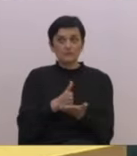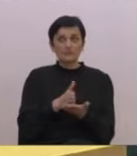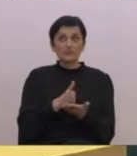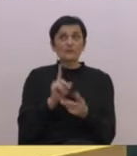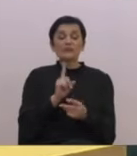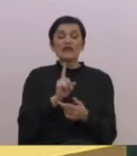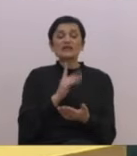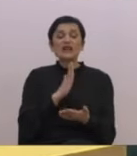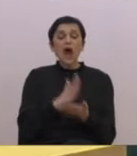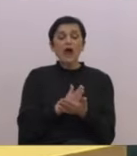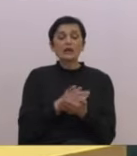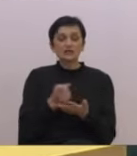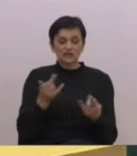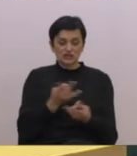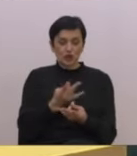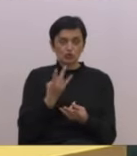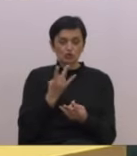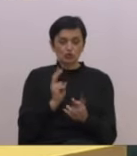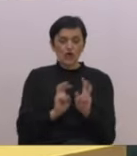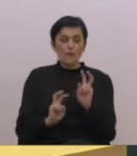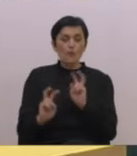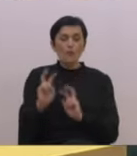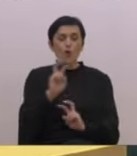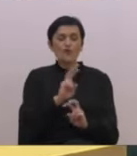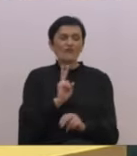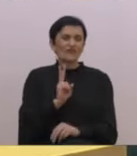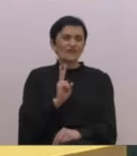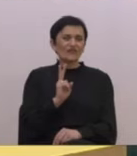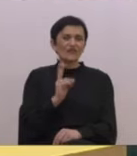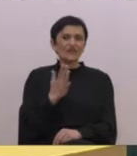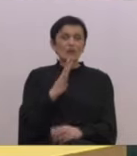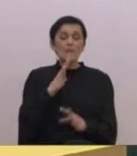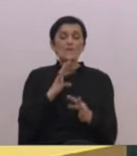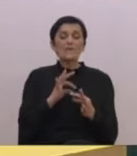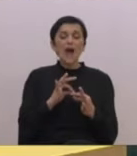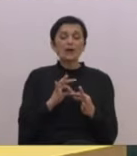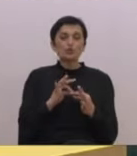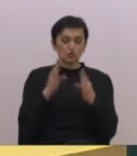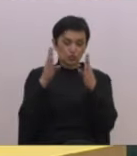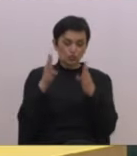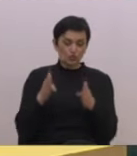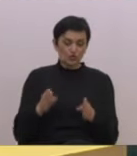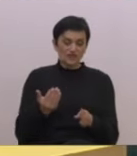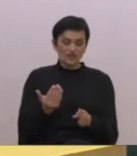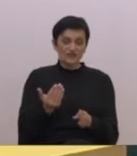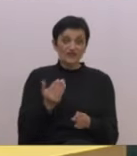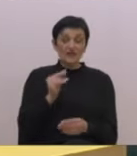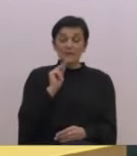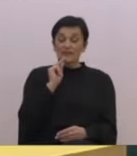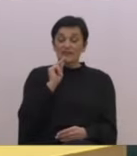რა არის ამისთვის საჭირო? უნდა მოიძებნოს ვინმე პასუხისმგებელი, ხო? ანუ